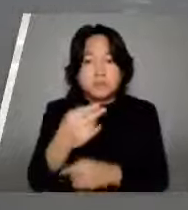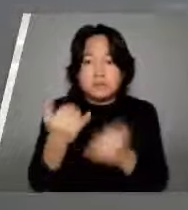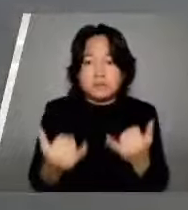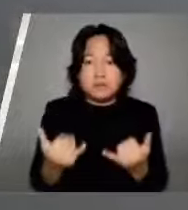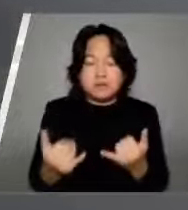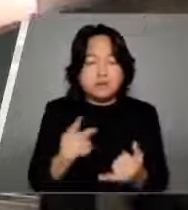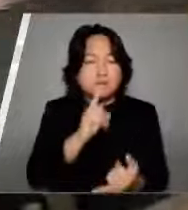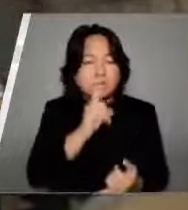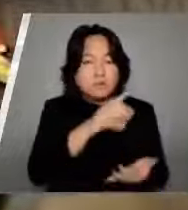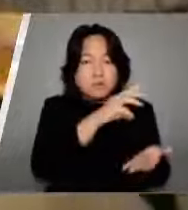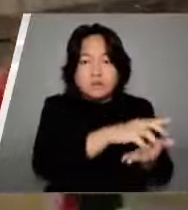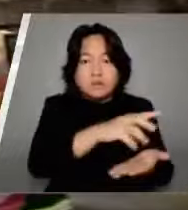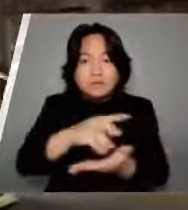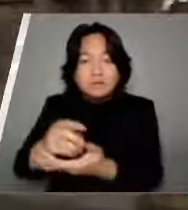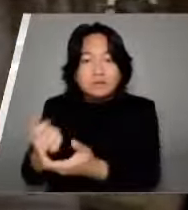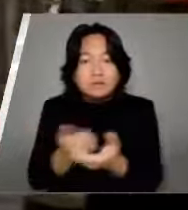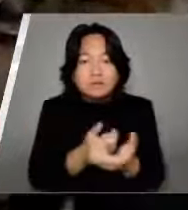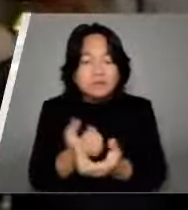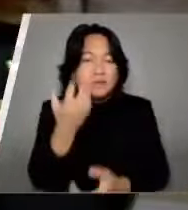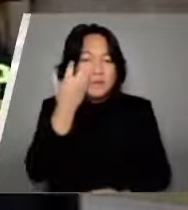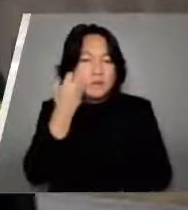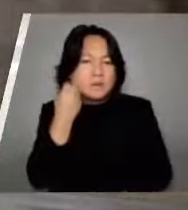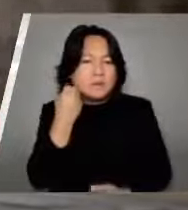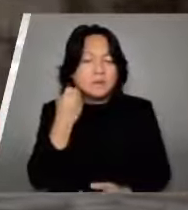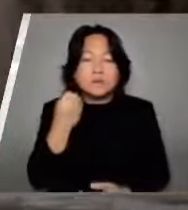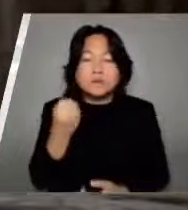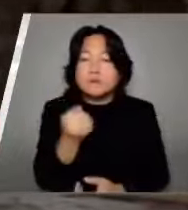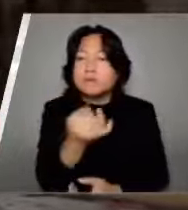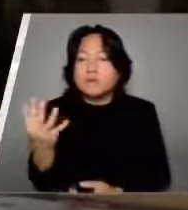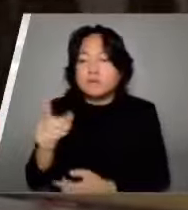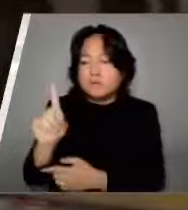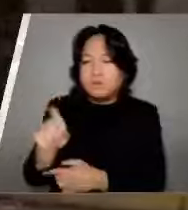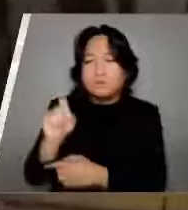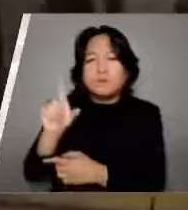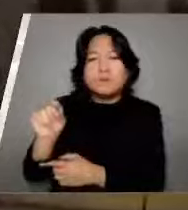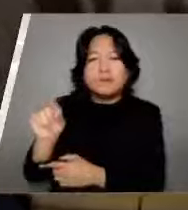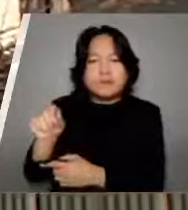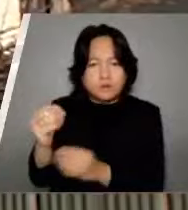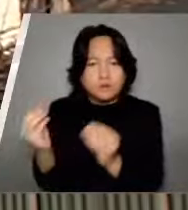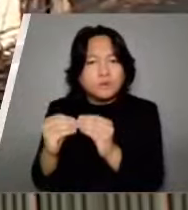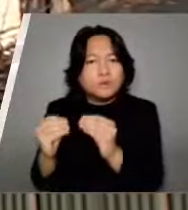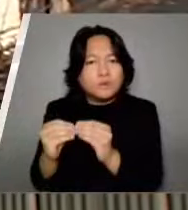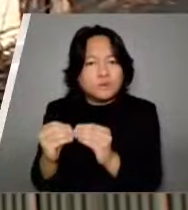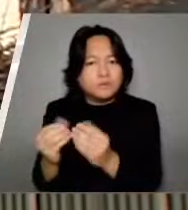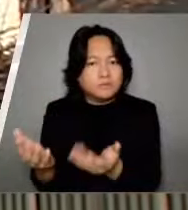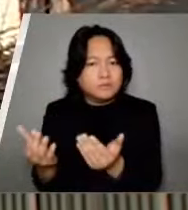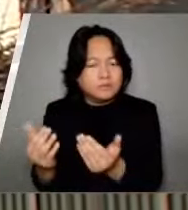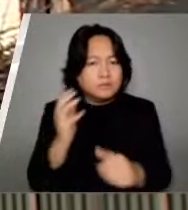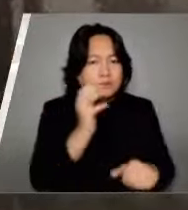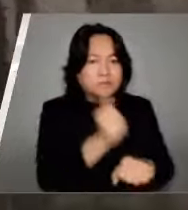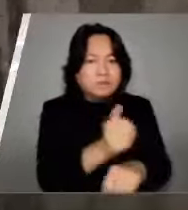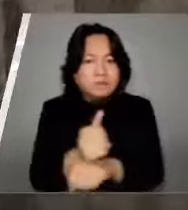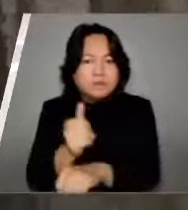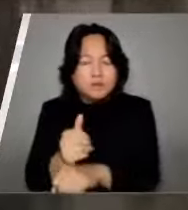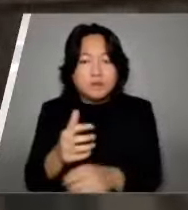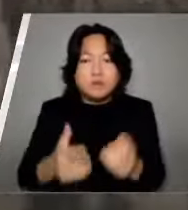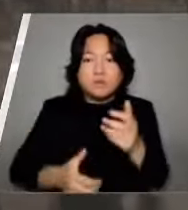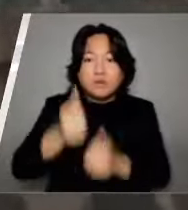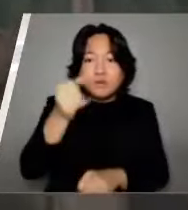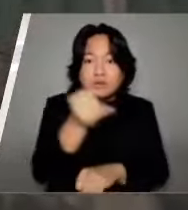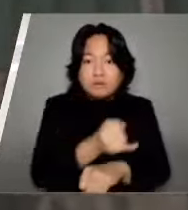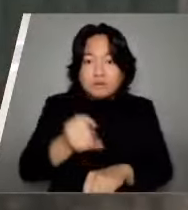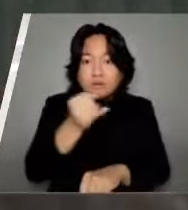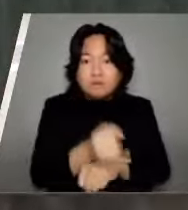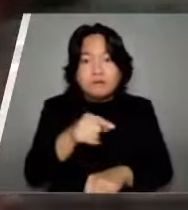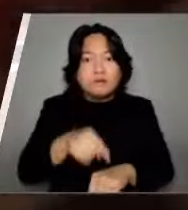nasa 120 municipalities. Mm-hmm. And these are mga island areas. The good thing is, ongoing na nga